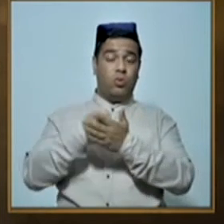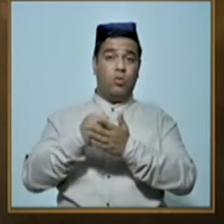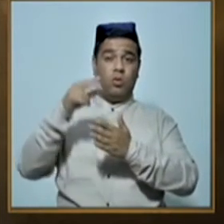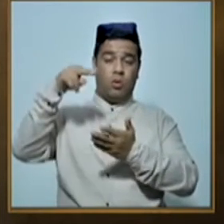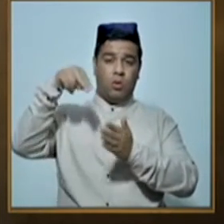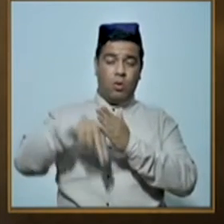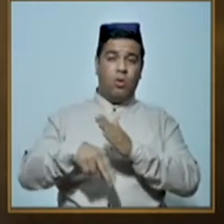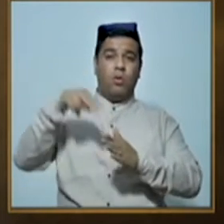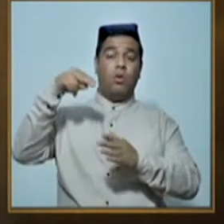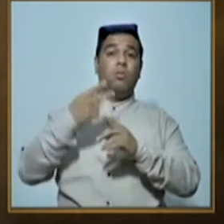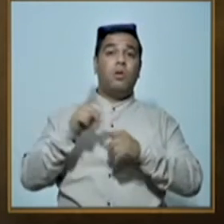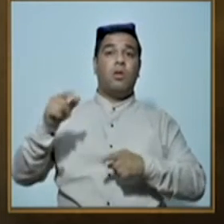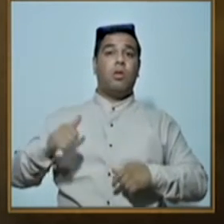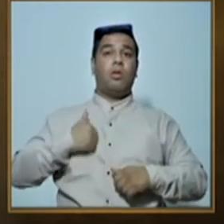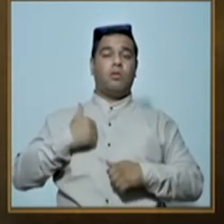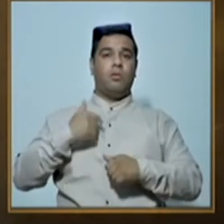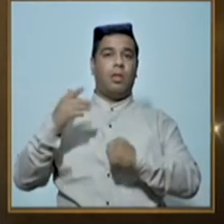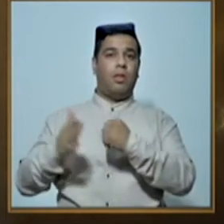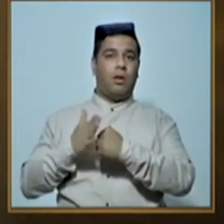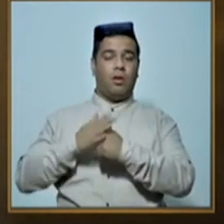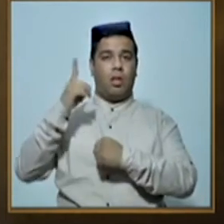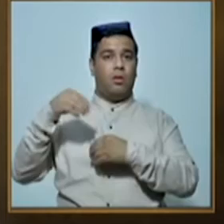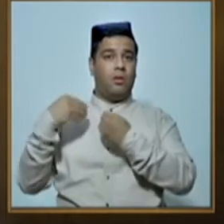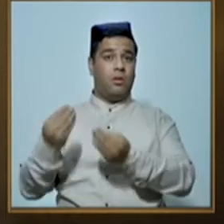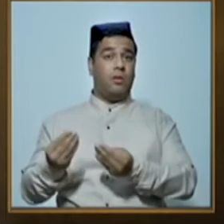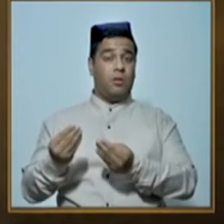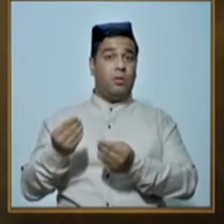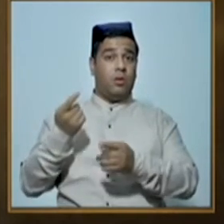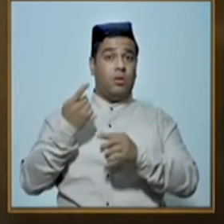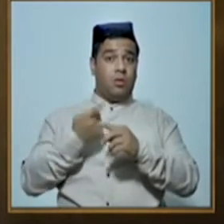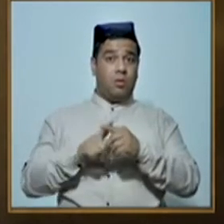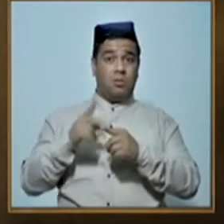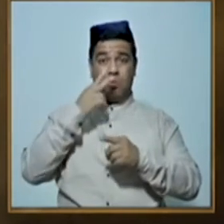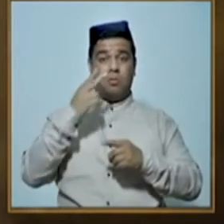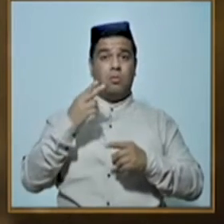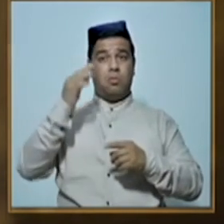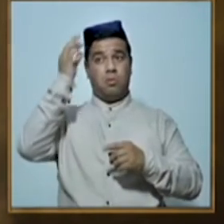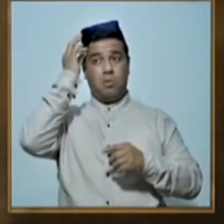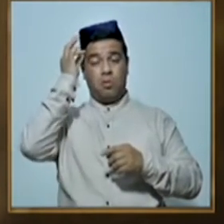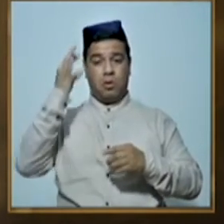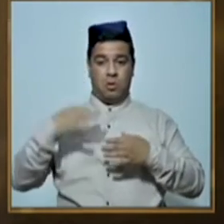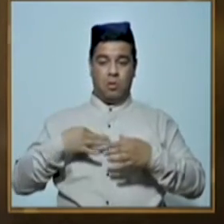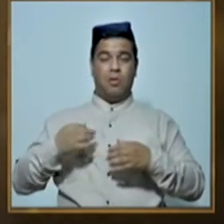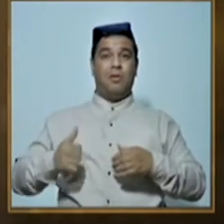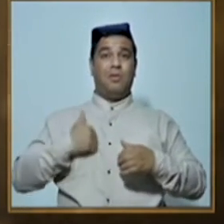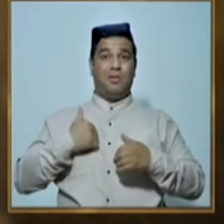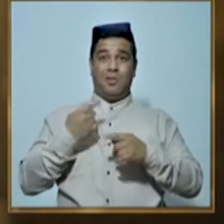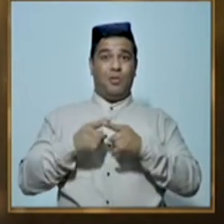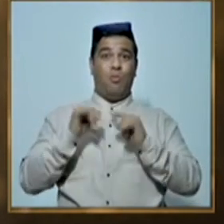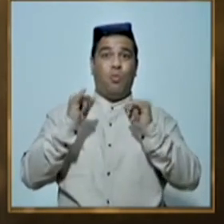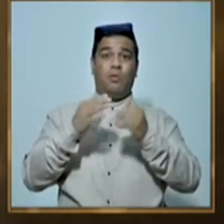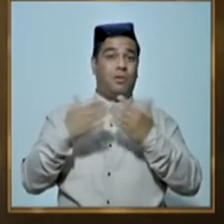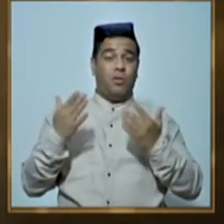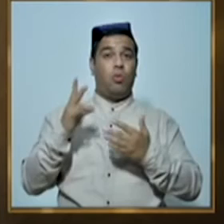dedilar. Demak, bu katta narsa emas. o'zini sochiyu kiyimi bilan manmanlikka